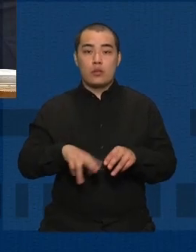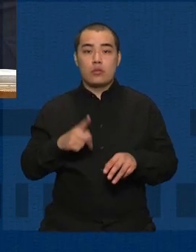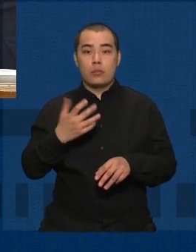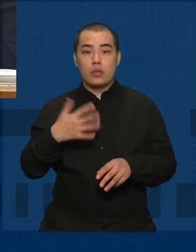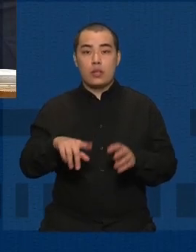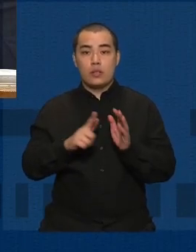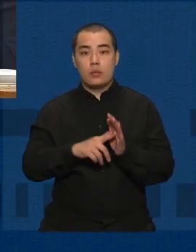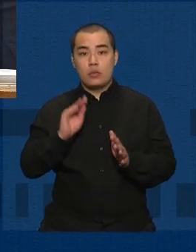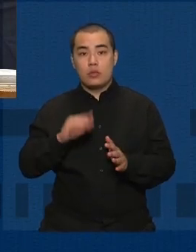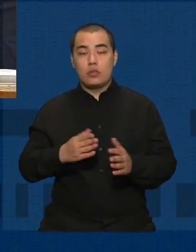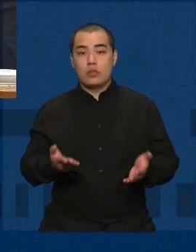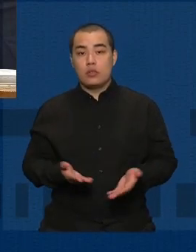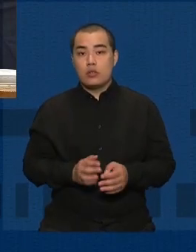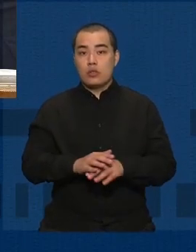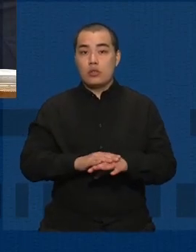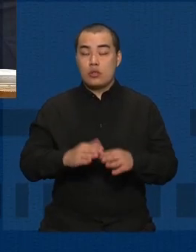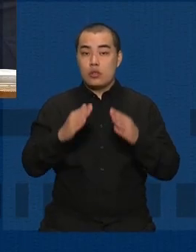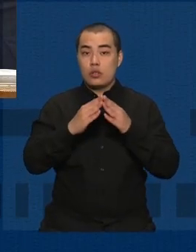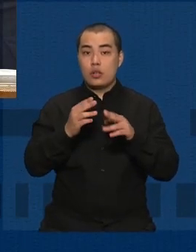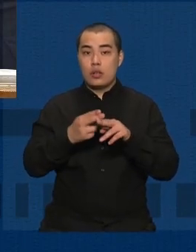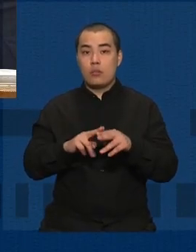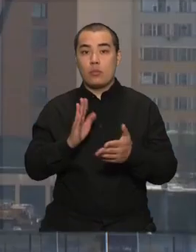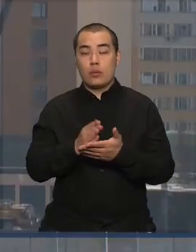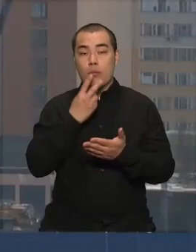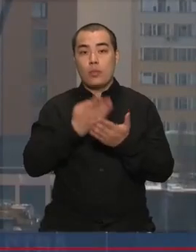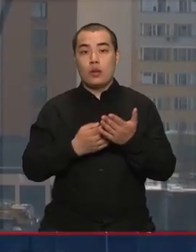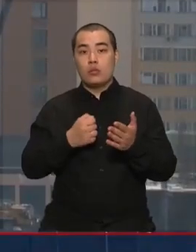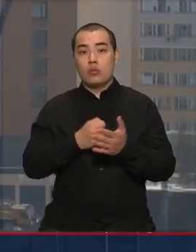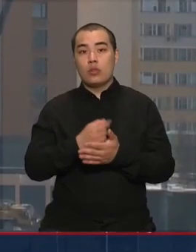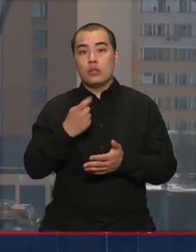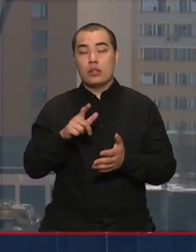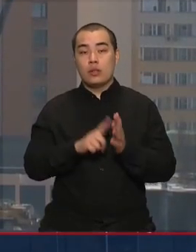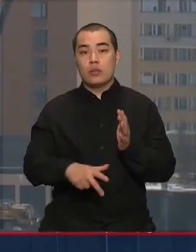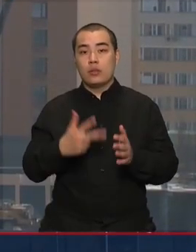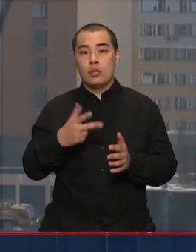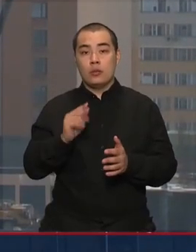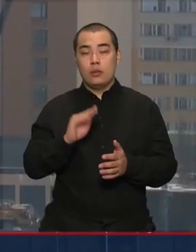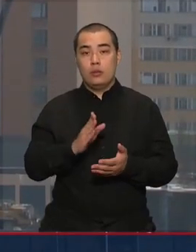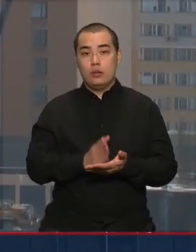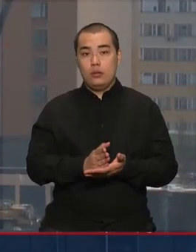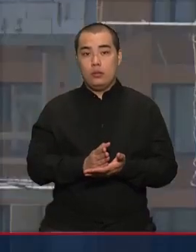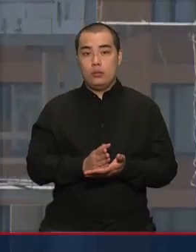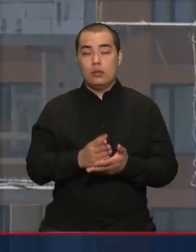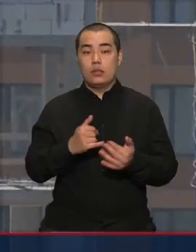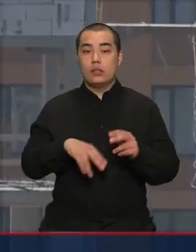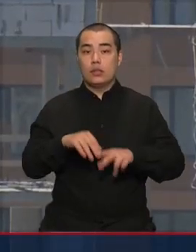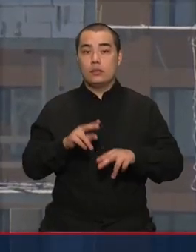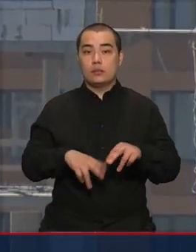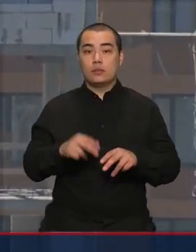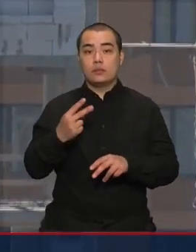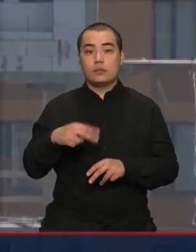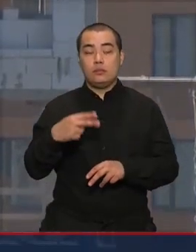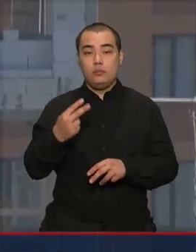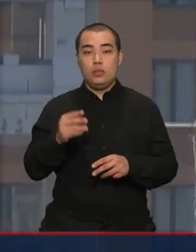157 тысяч жилищ. В этом году планируется довести этот показатель до 172 тысяч. На строительство